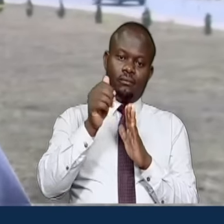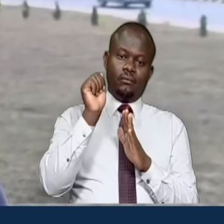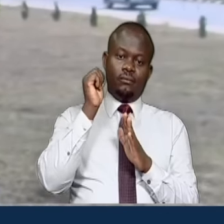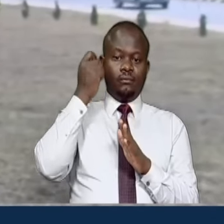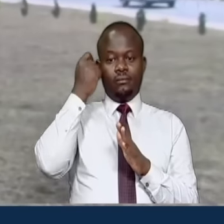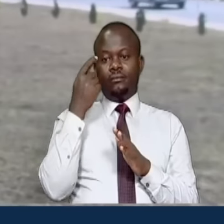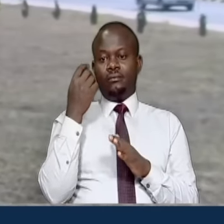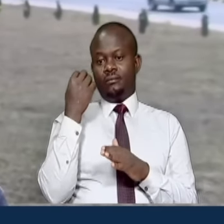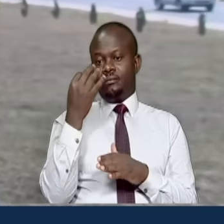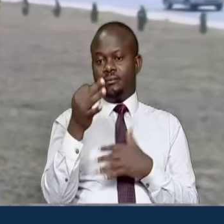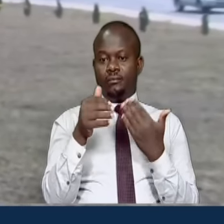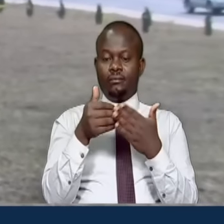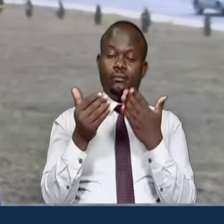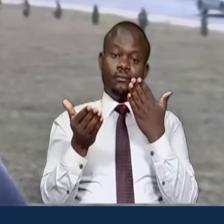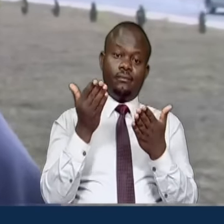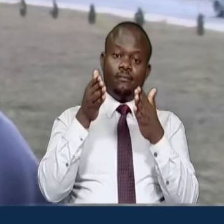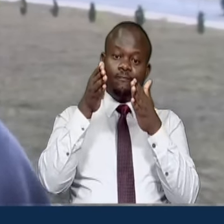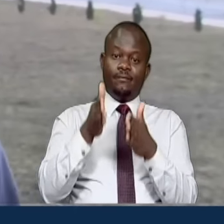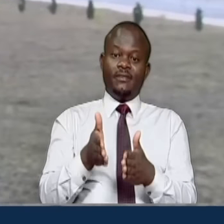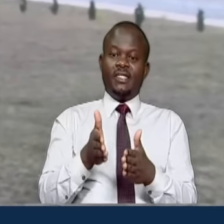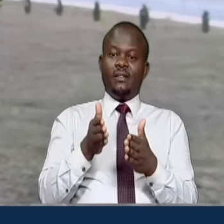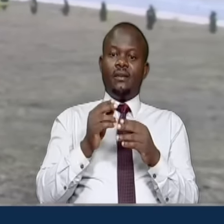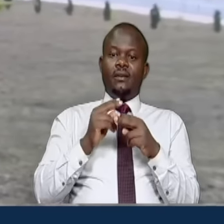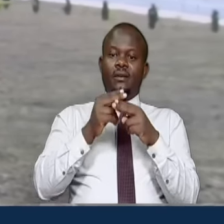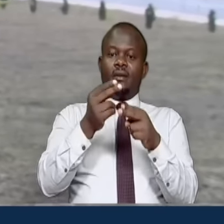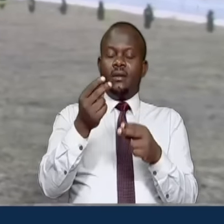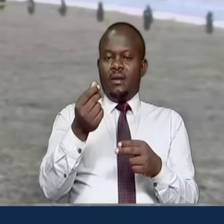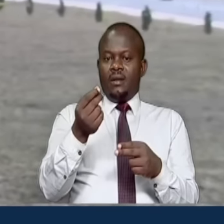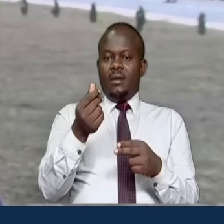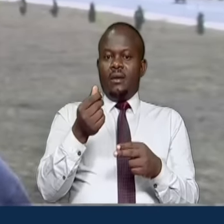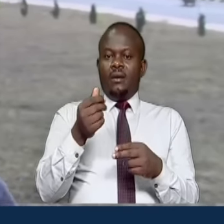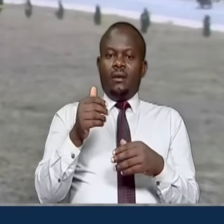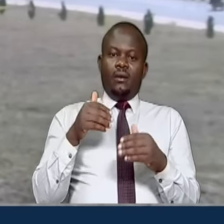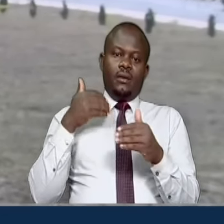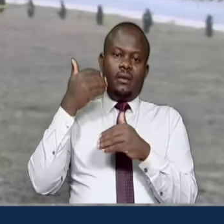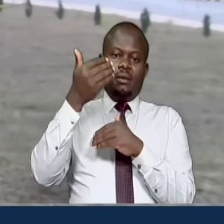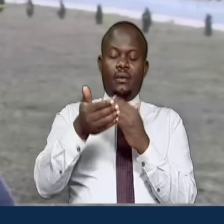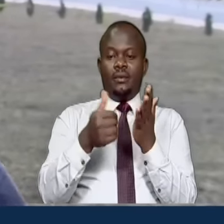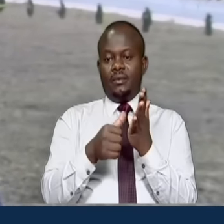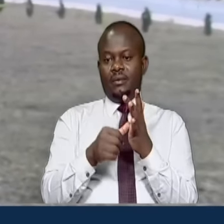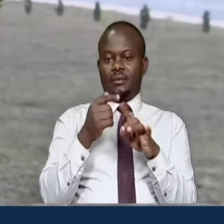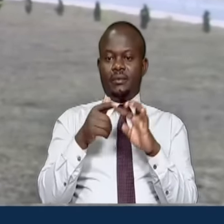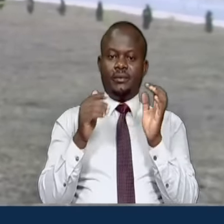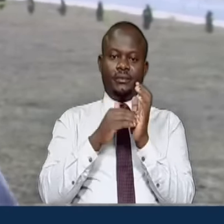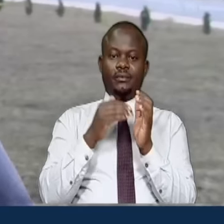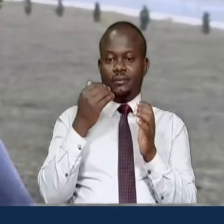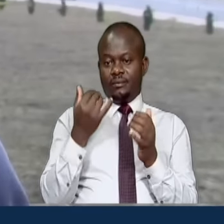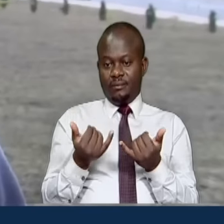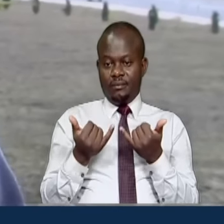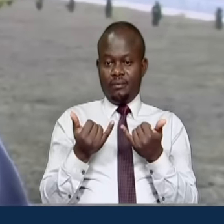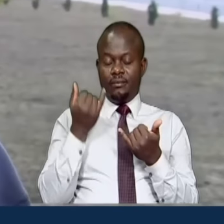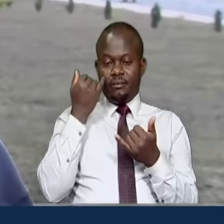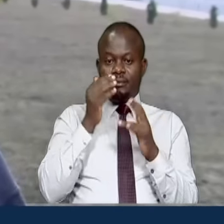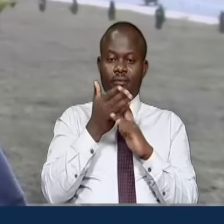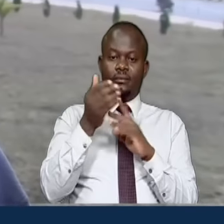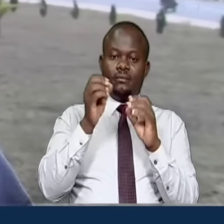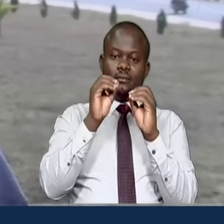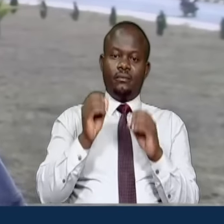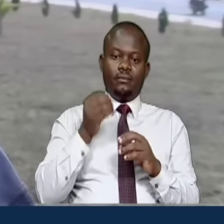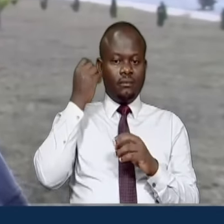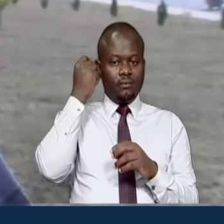nimba wenda nk'umuturage yakugurizaga kujya kuyaguha ugasanga bibaye ikibazo, ariko nimba biciye muri ofisi